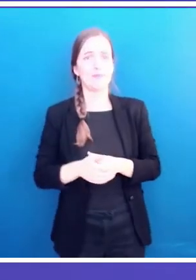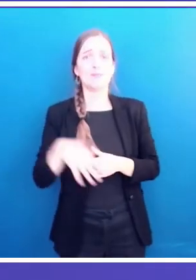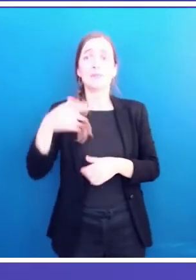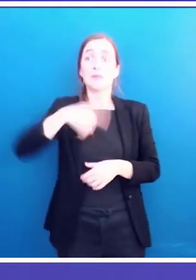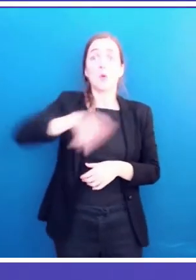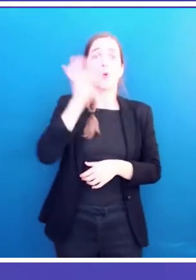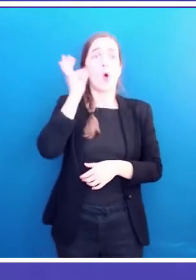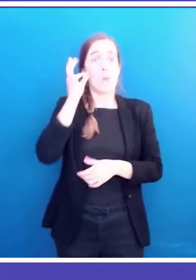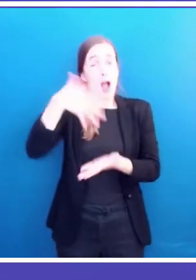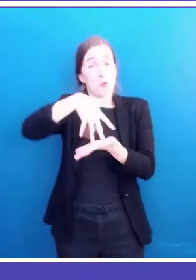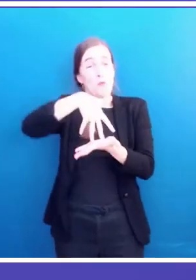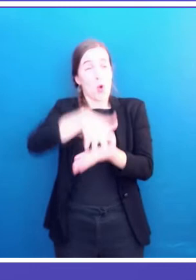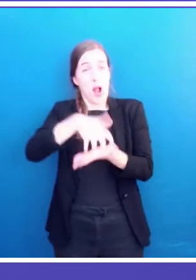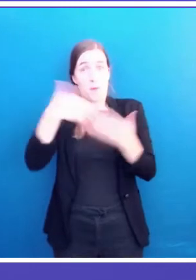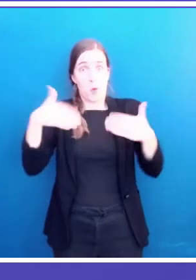مثل